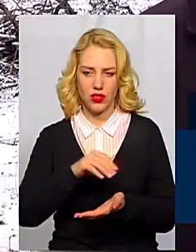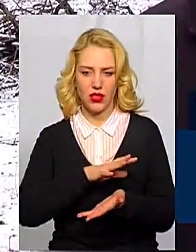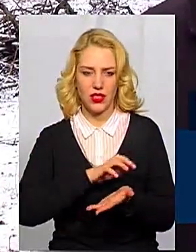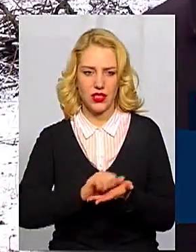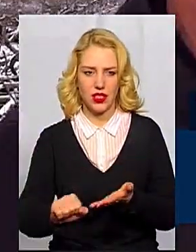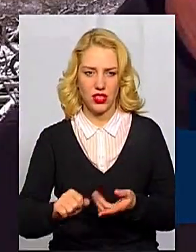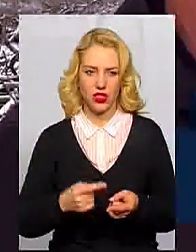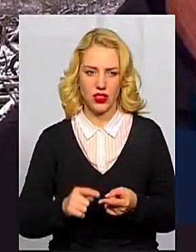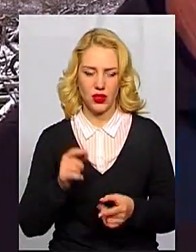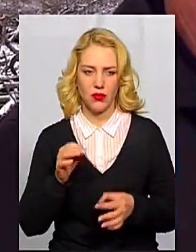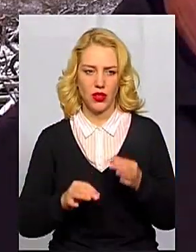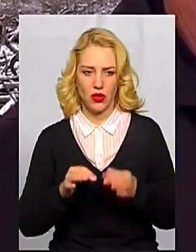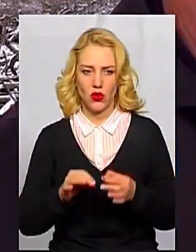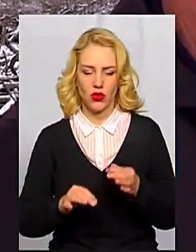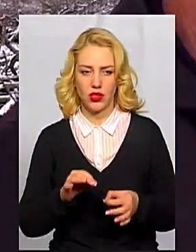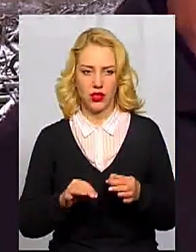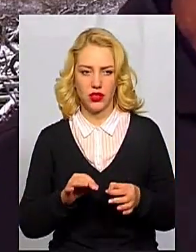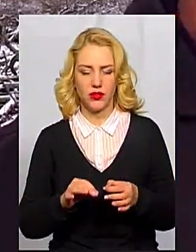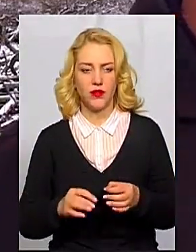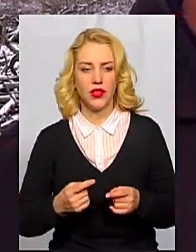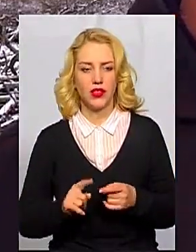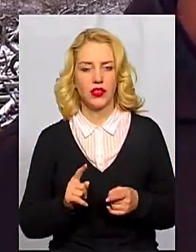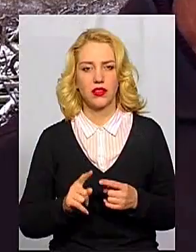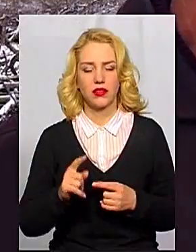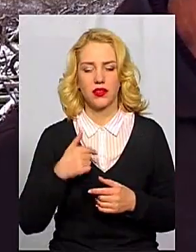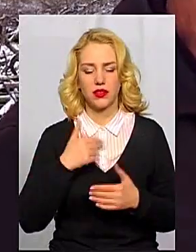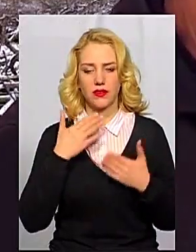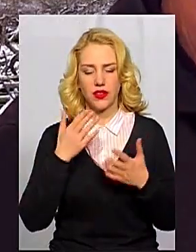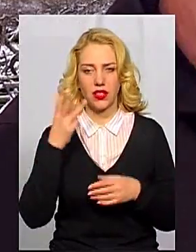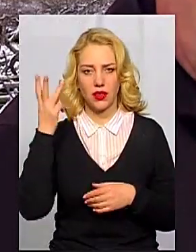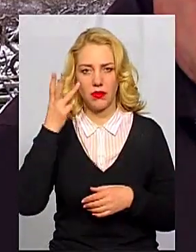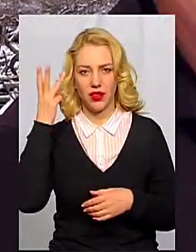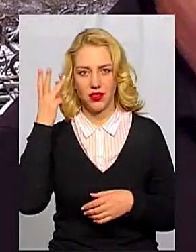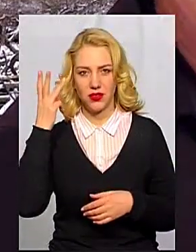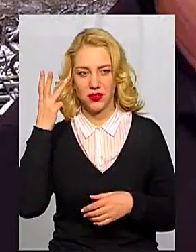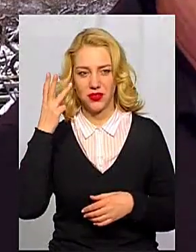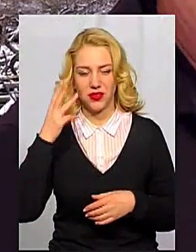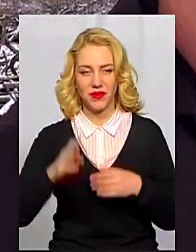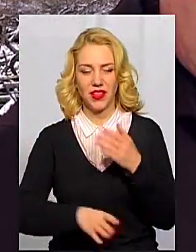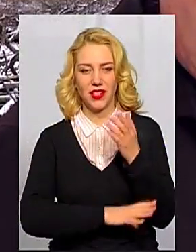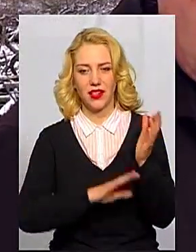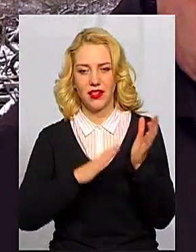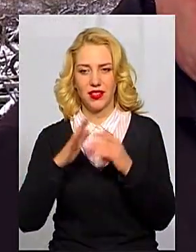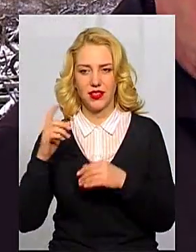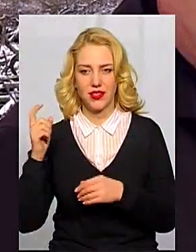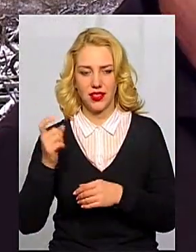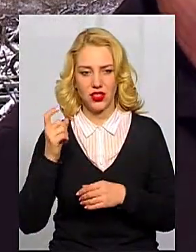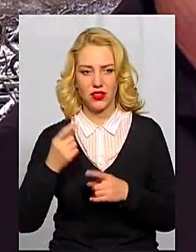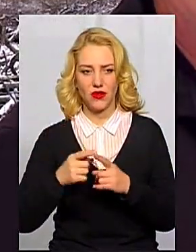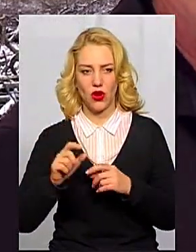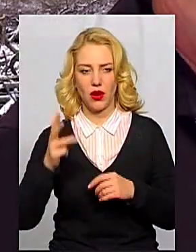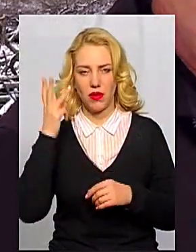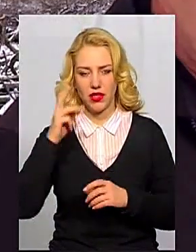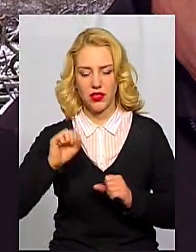насаджень, знищення природи. Звертався в наше хмельницьке лісничество, Хмельницьке, це є